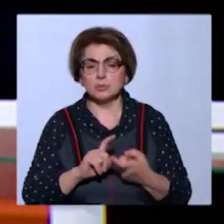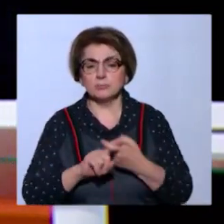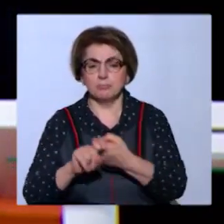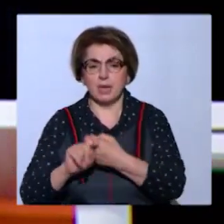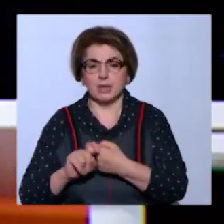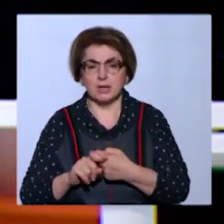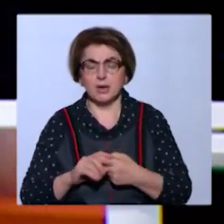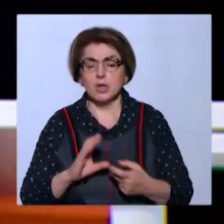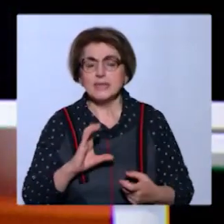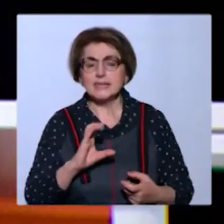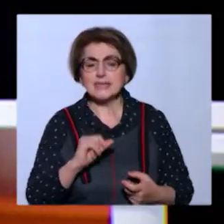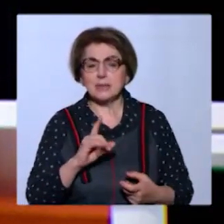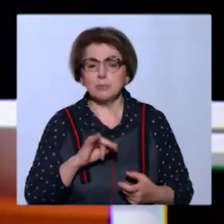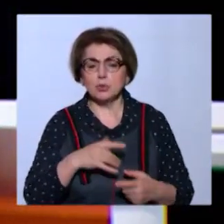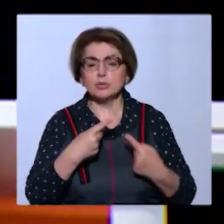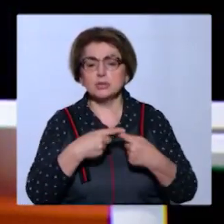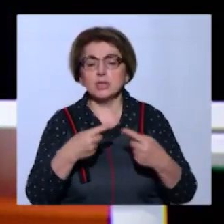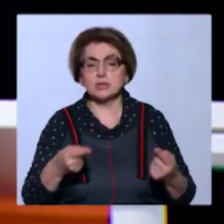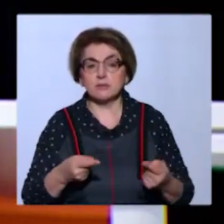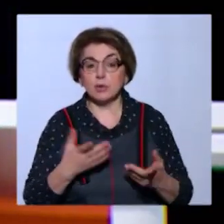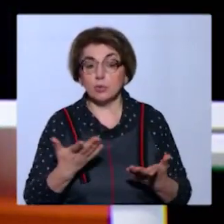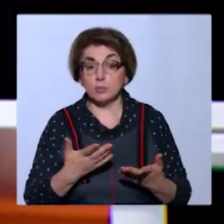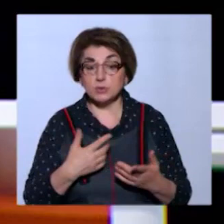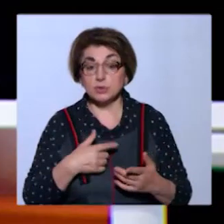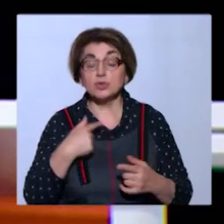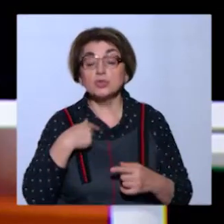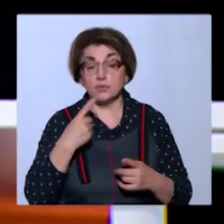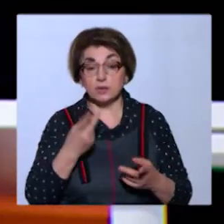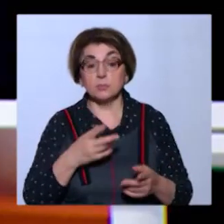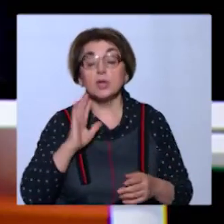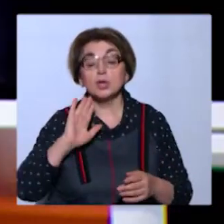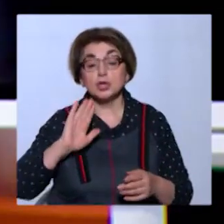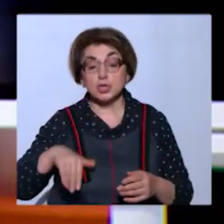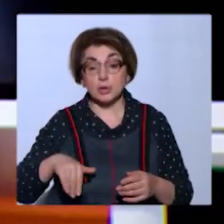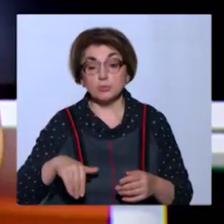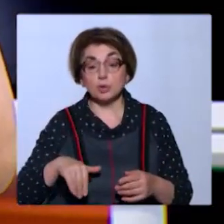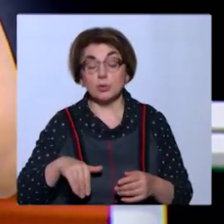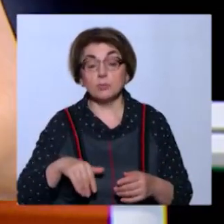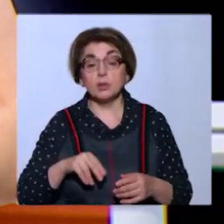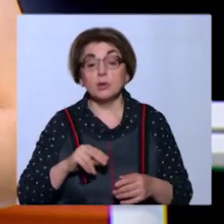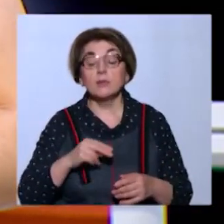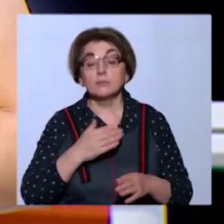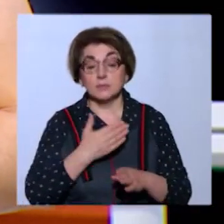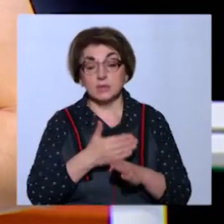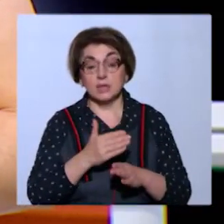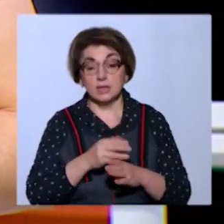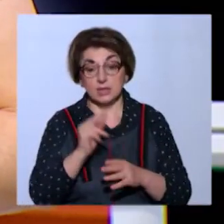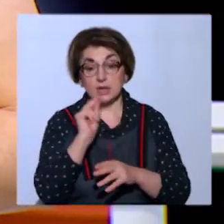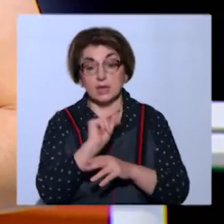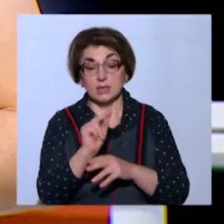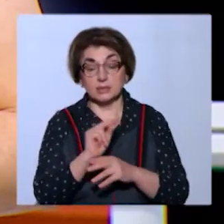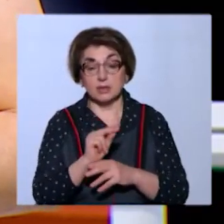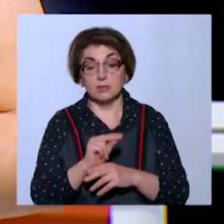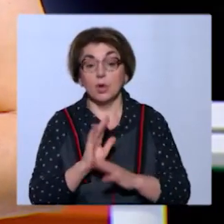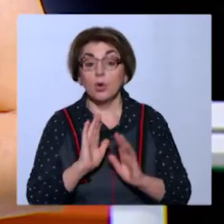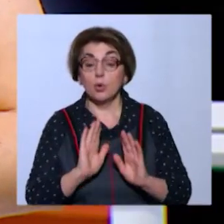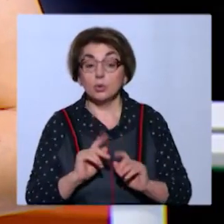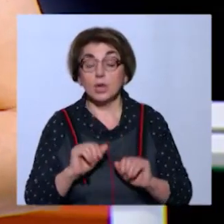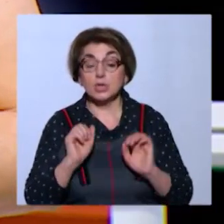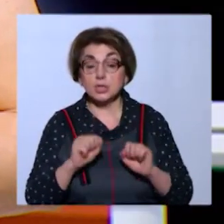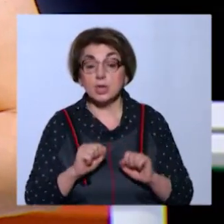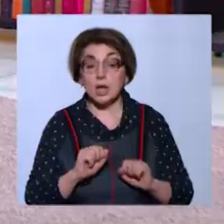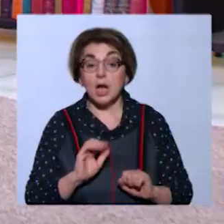პარაზიტიზმი, სიმბიოზი და სხვა, რომელსაც ჩვენ შემდგომ მეცადინეობებზე განვიხილავთ. ხოლო რაც